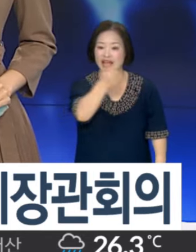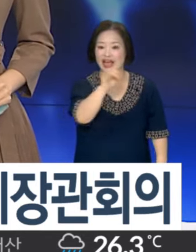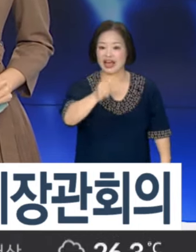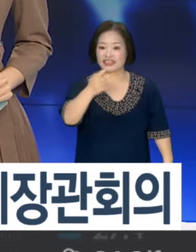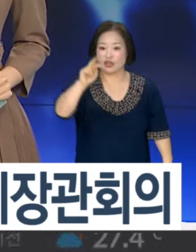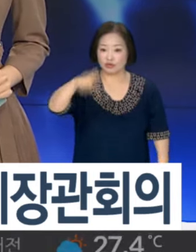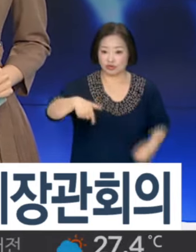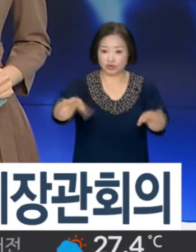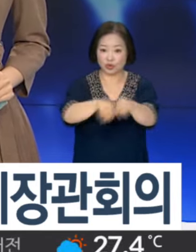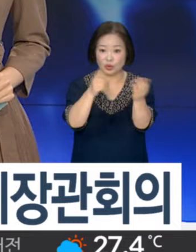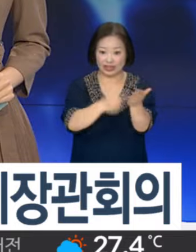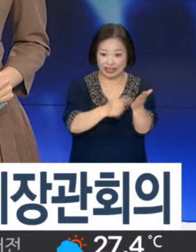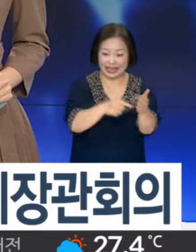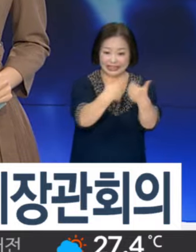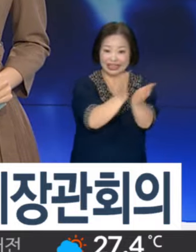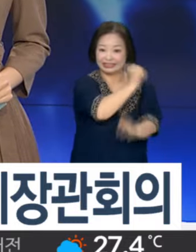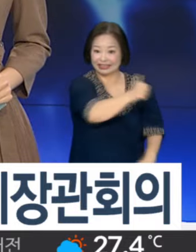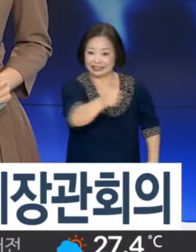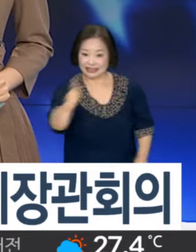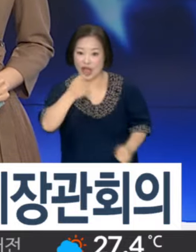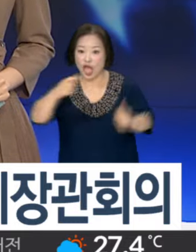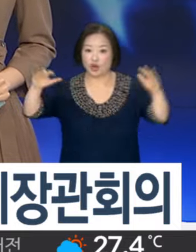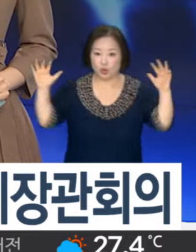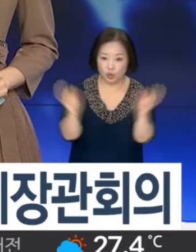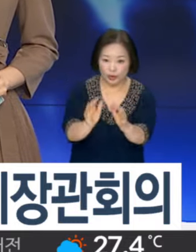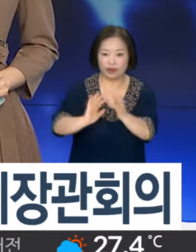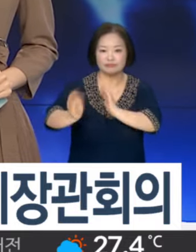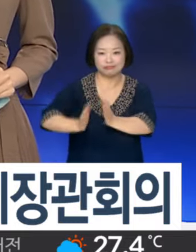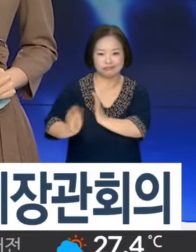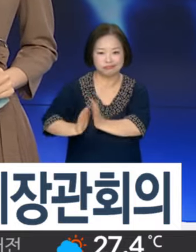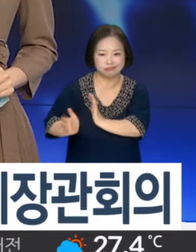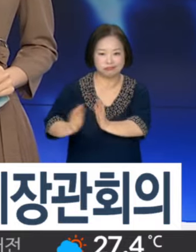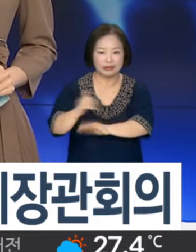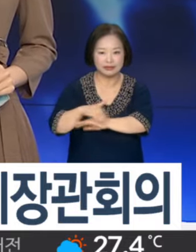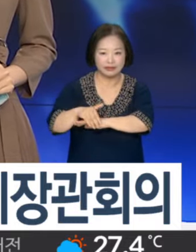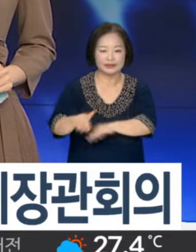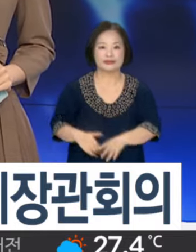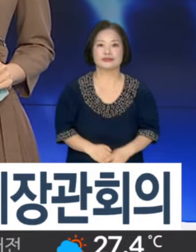주자로 관계장관회의를 열어 대책도 논의합니다 조한대